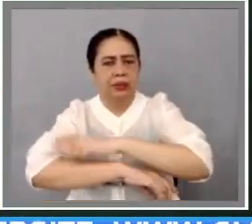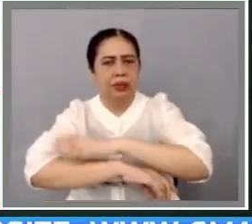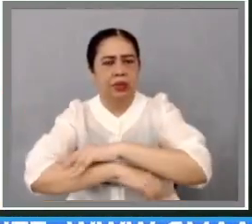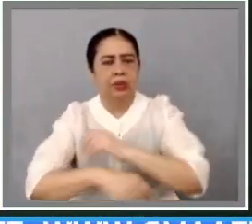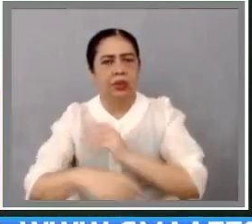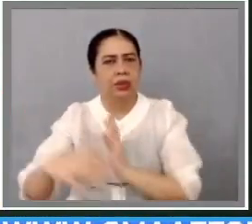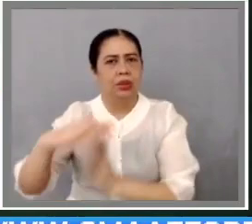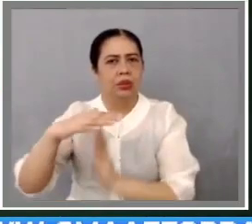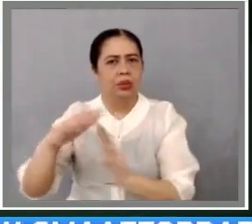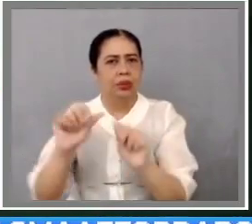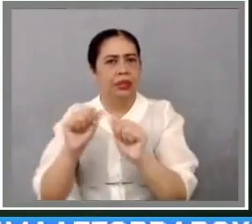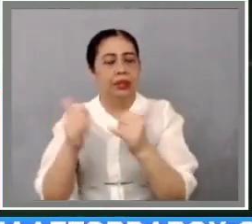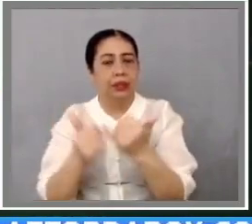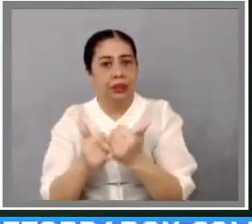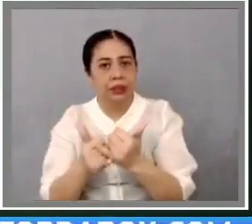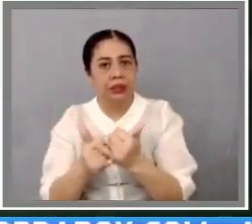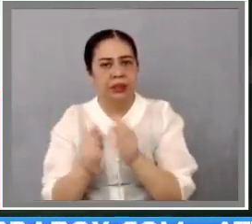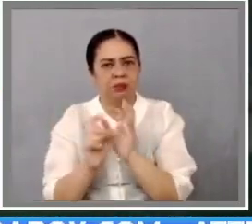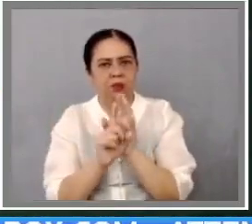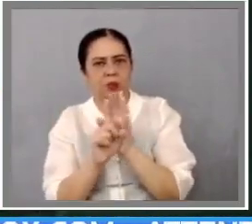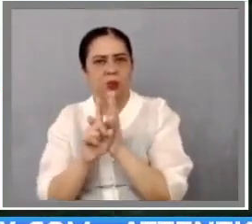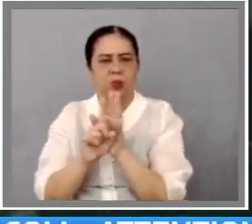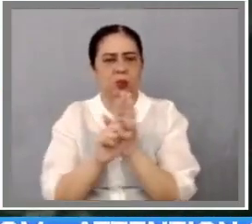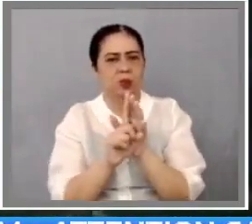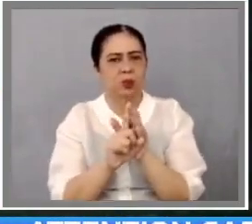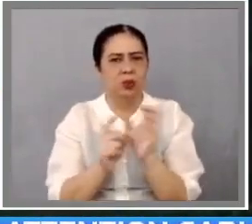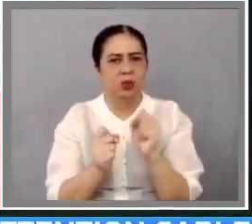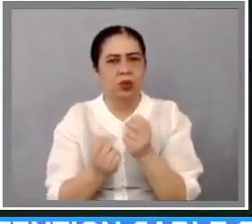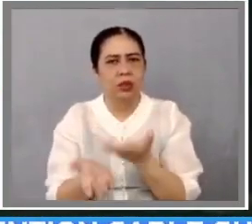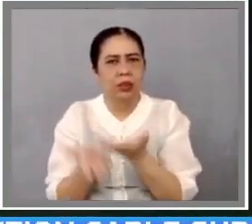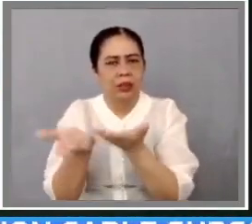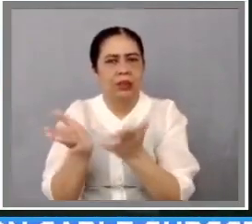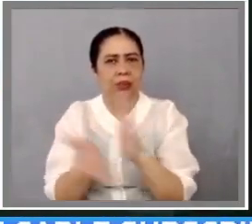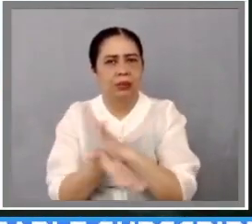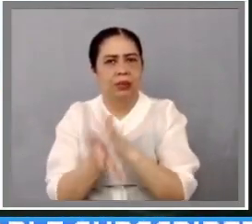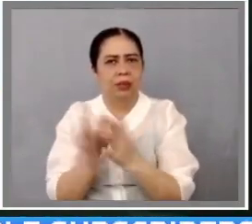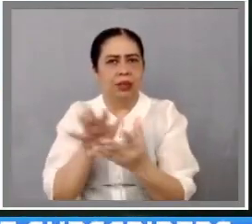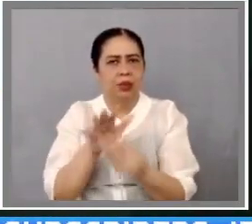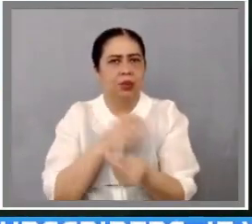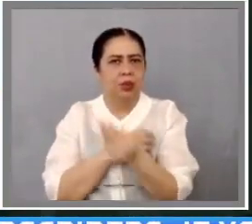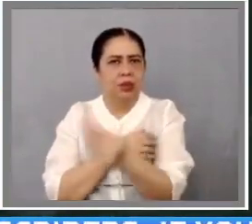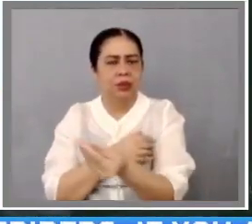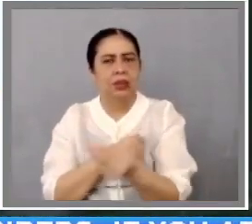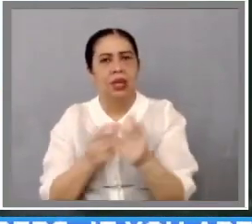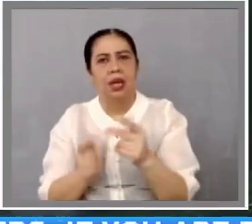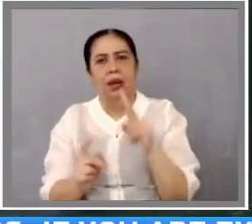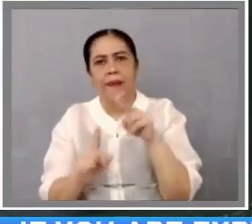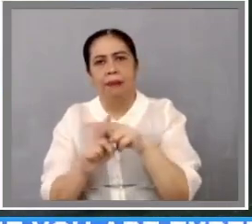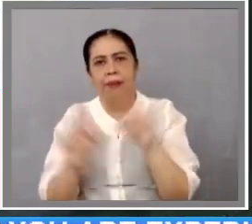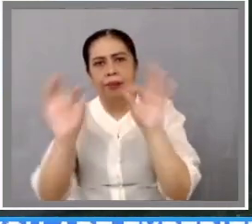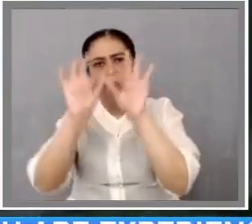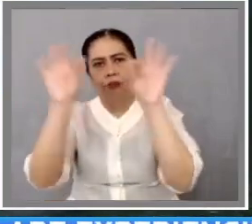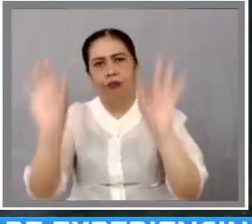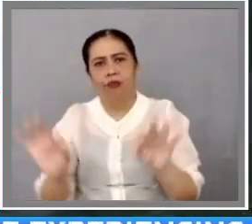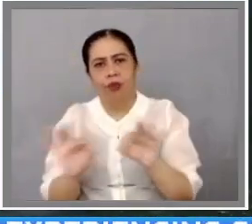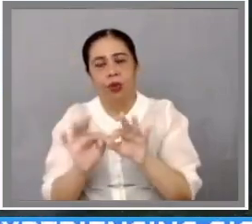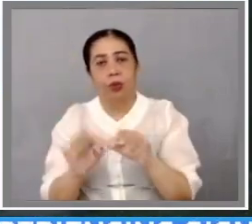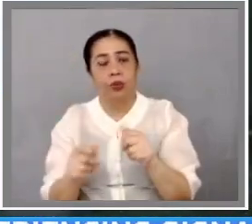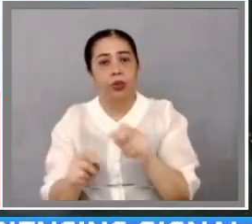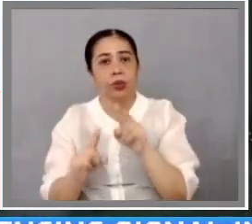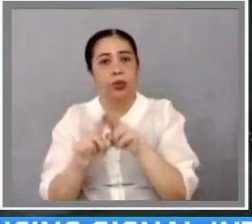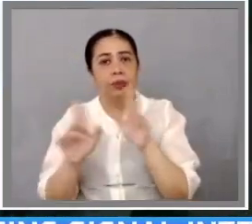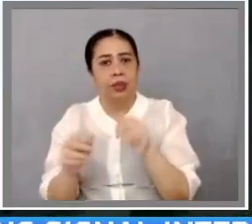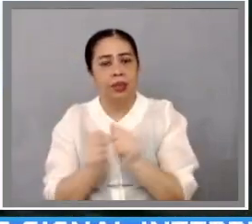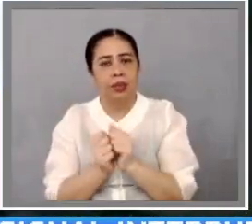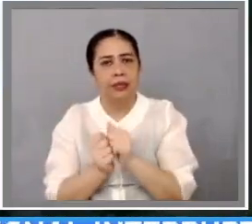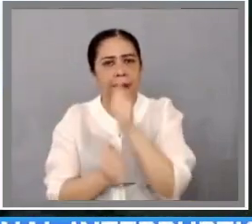agency, nagkasiksikan para makapag-abot ng kanilang mga resume at application forms. Yung mga aplikante ay nagtitiis na